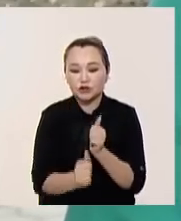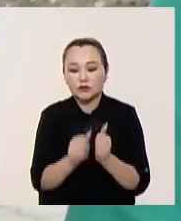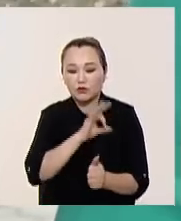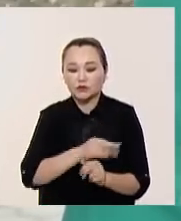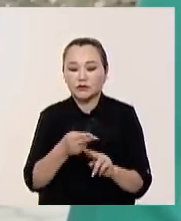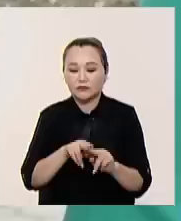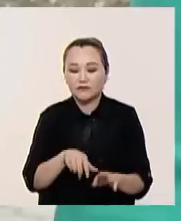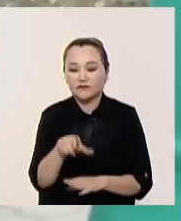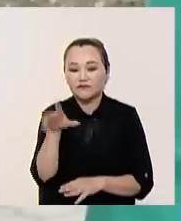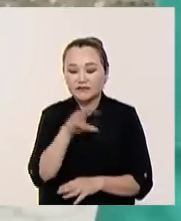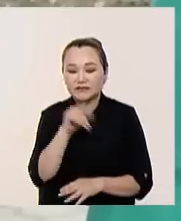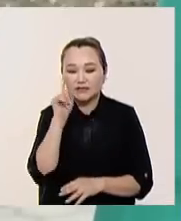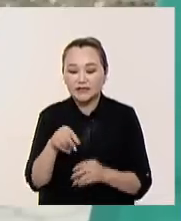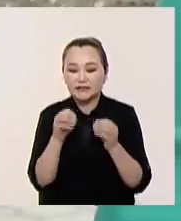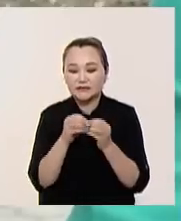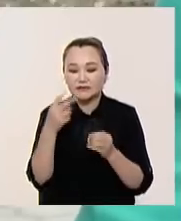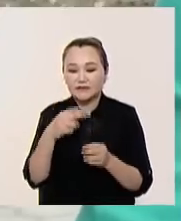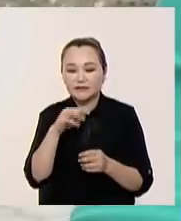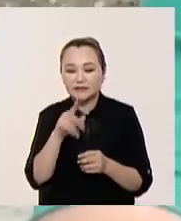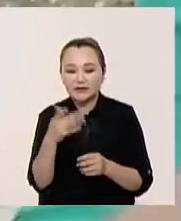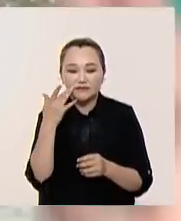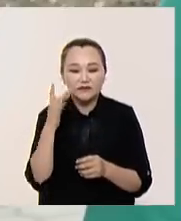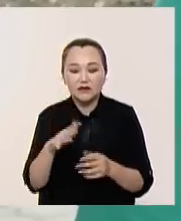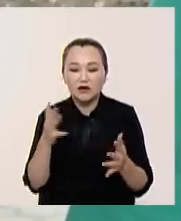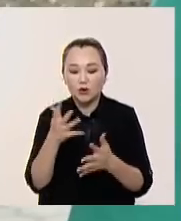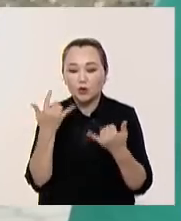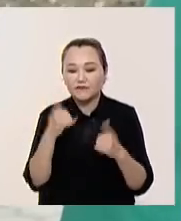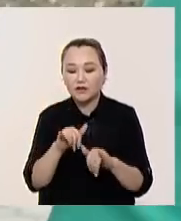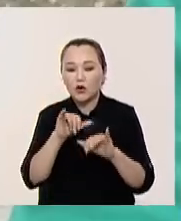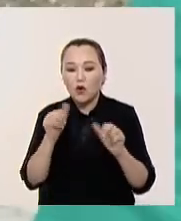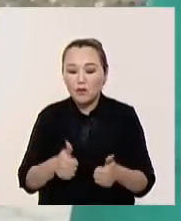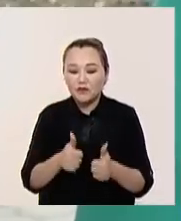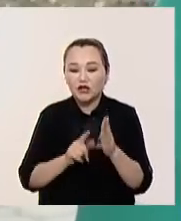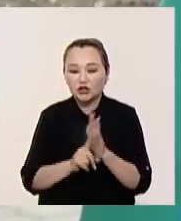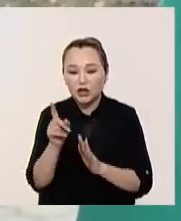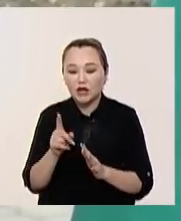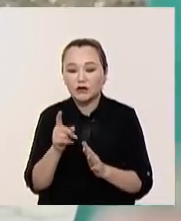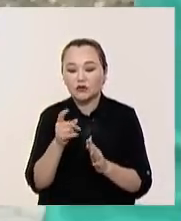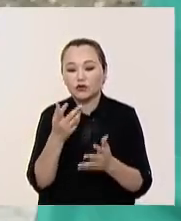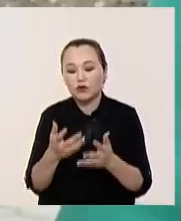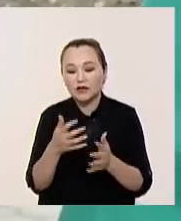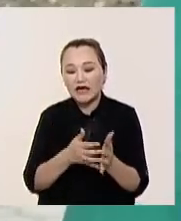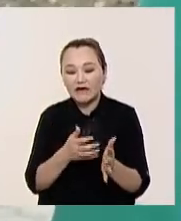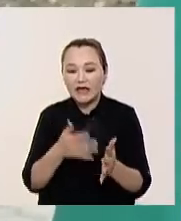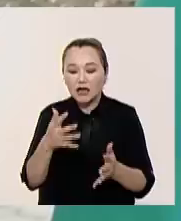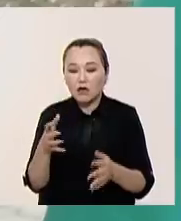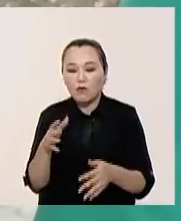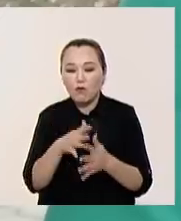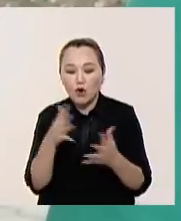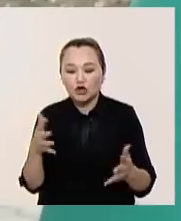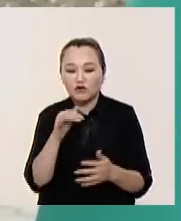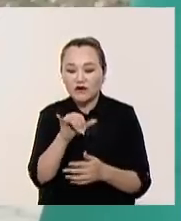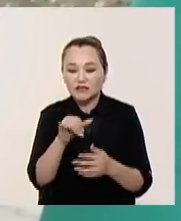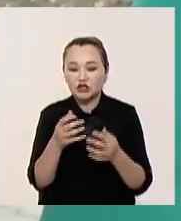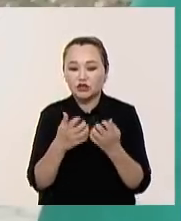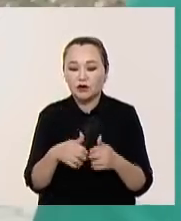данной трассой, все знают, что 10-20 тенге всегда каким-то удивительным образом, значит, то не достает, то переизбыток на вашем счету.